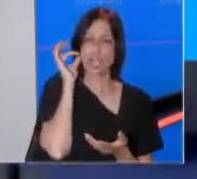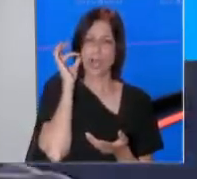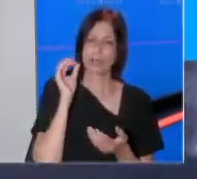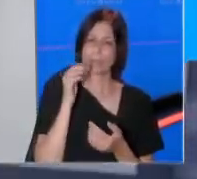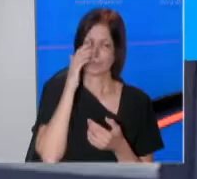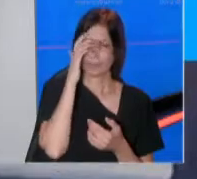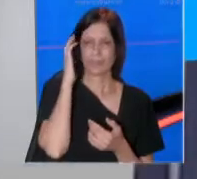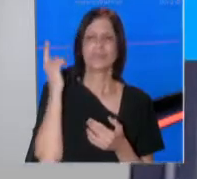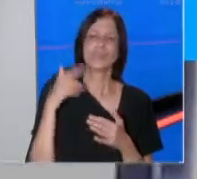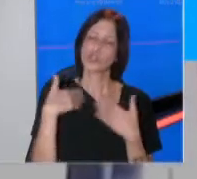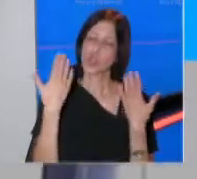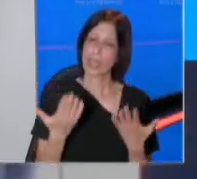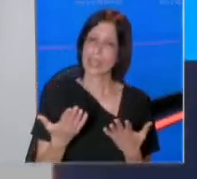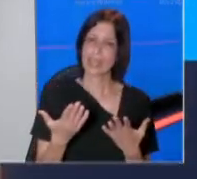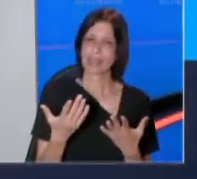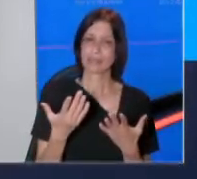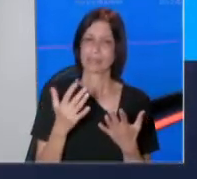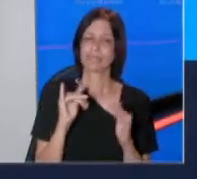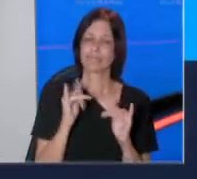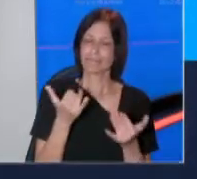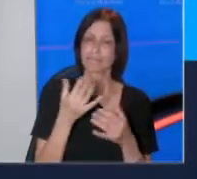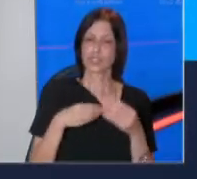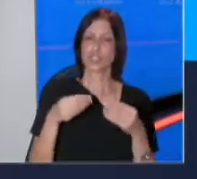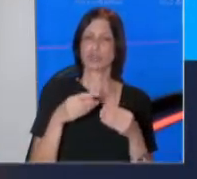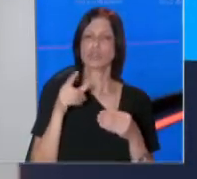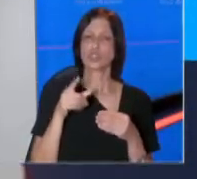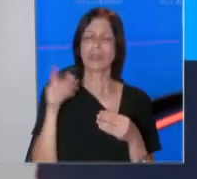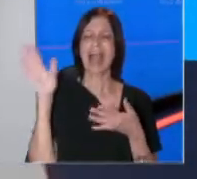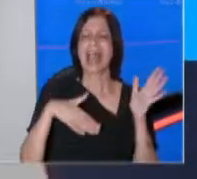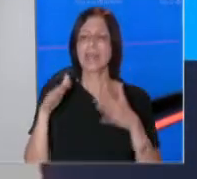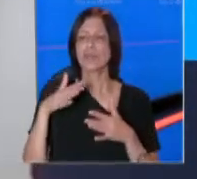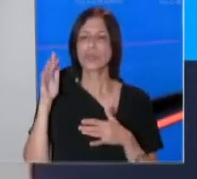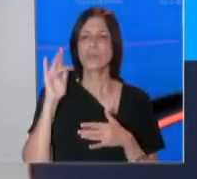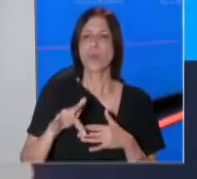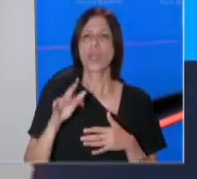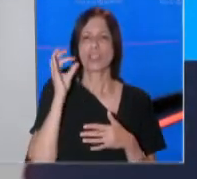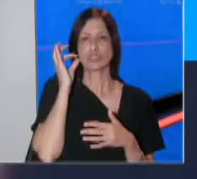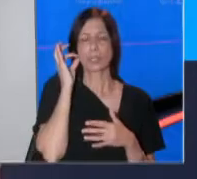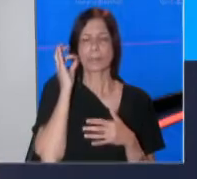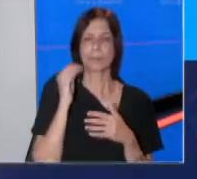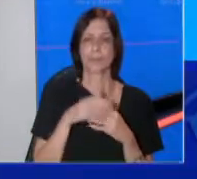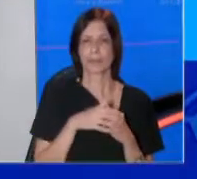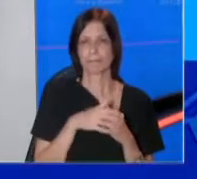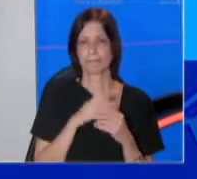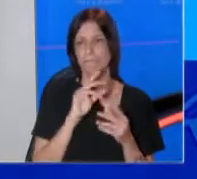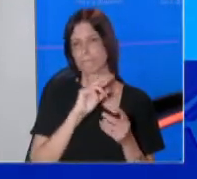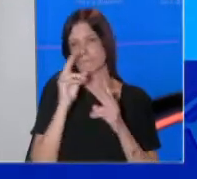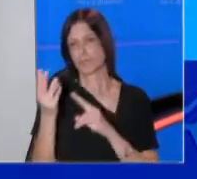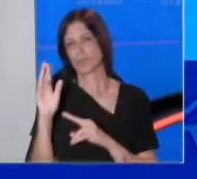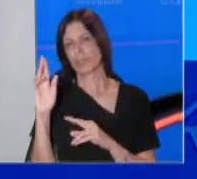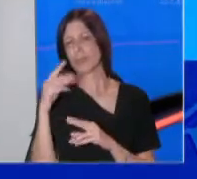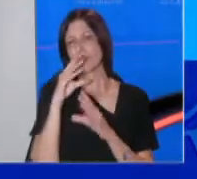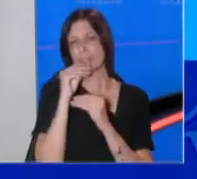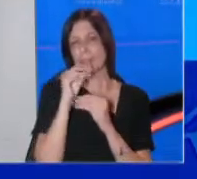וכאילו נותנת לגיטימציה לשימוש באלימות כלפי נשים בתוך המשפחה. רבקה, בואי נדבר רגע על